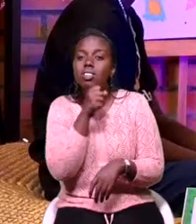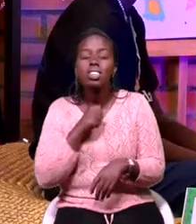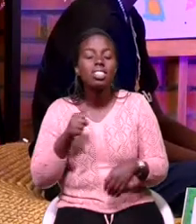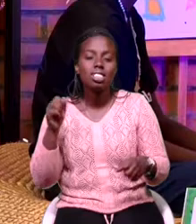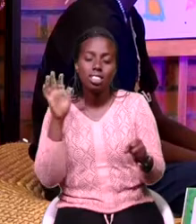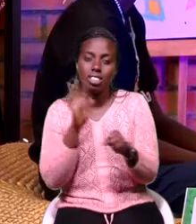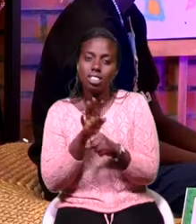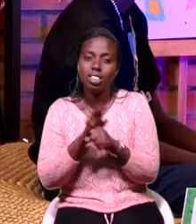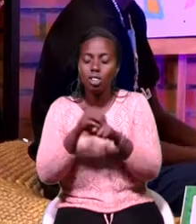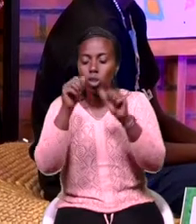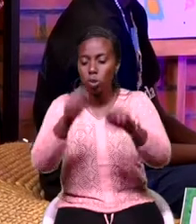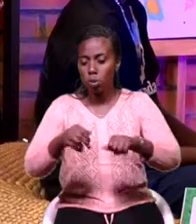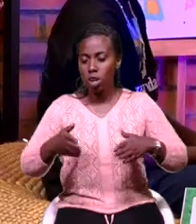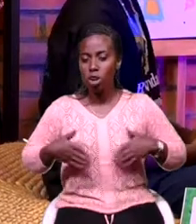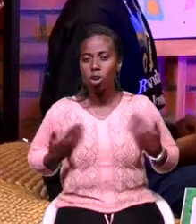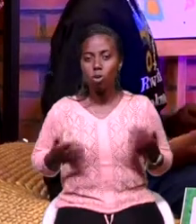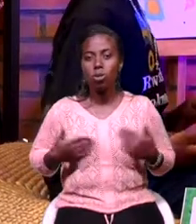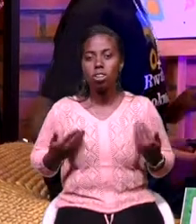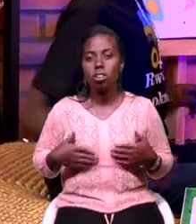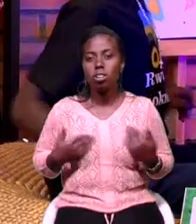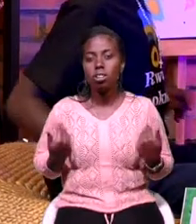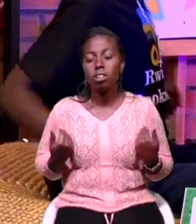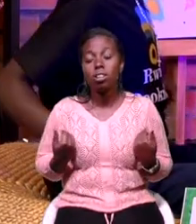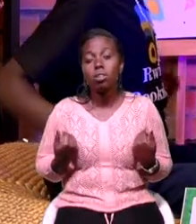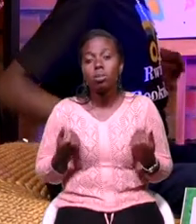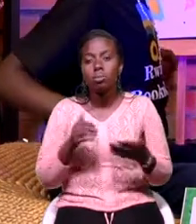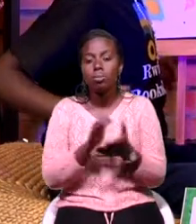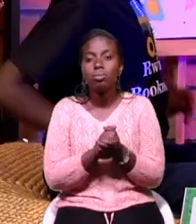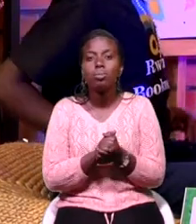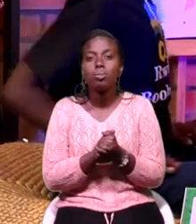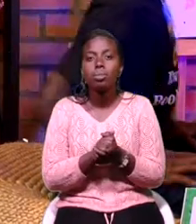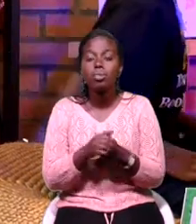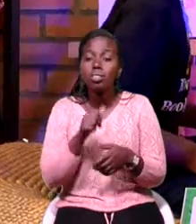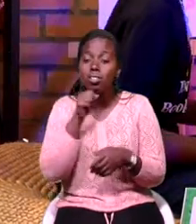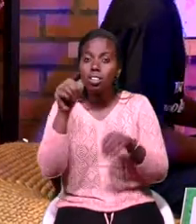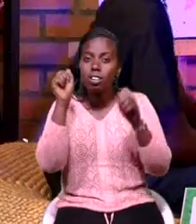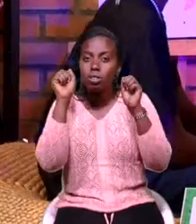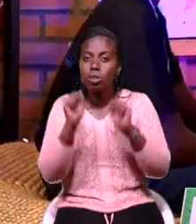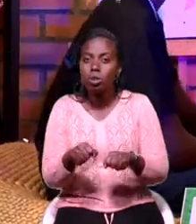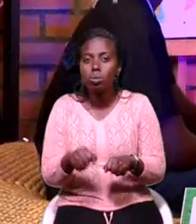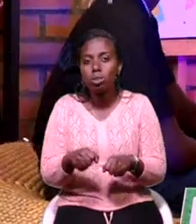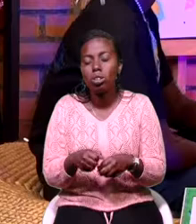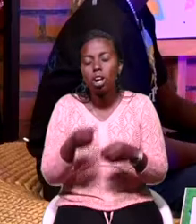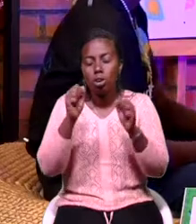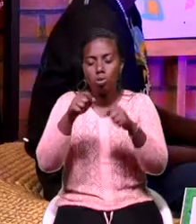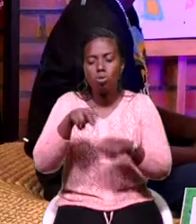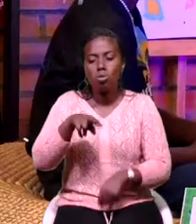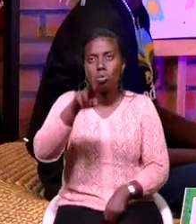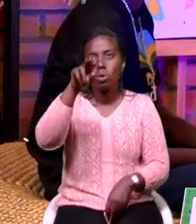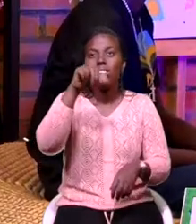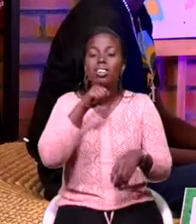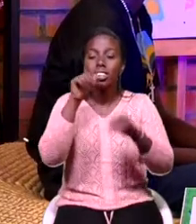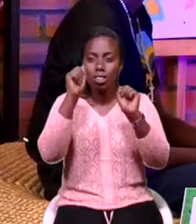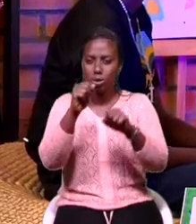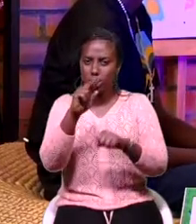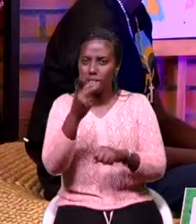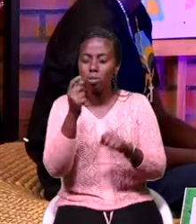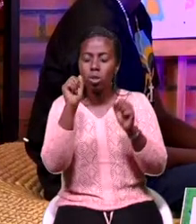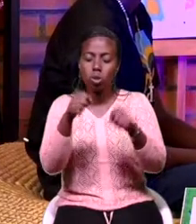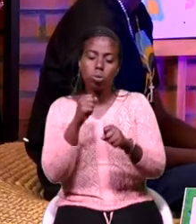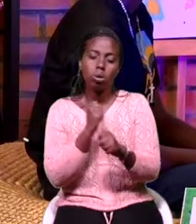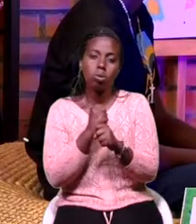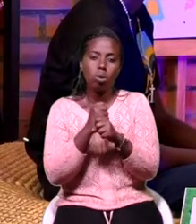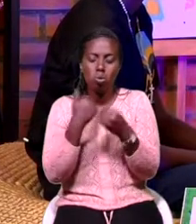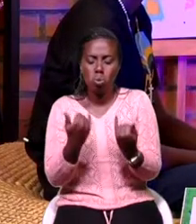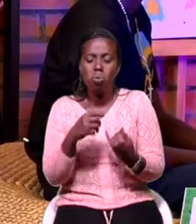nabasha kunezerwa nk'ibyina mu mababi yawe nta nubwo ushobora kukurira nta kintu na kimwe ashobora kuba nakora